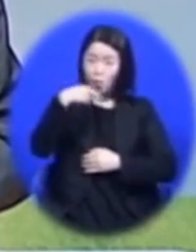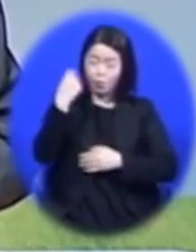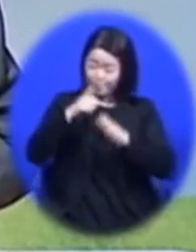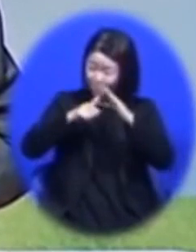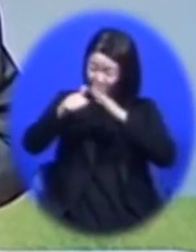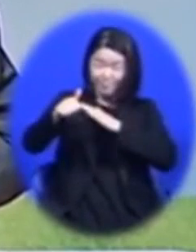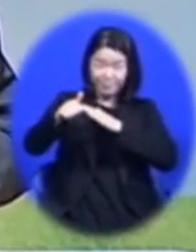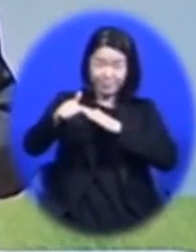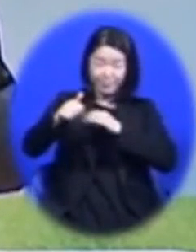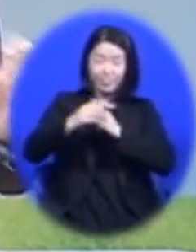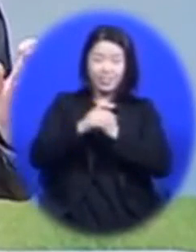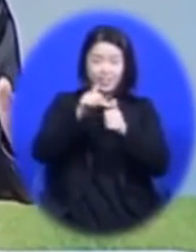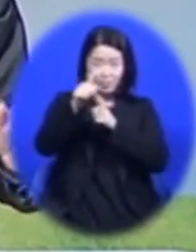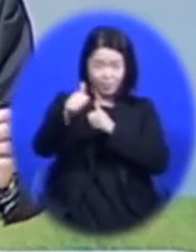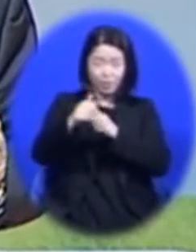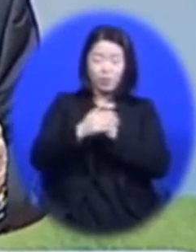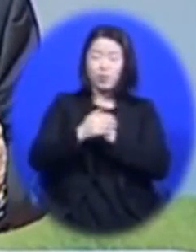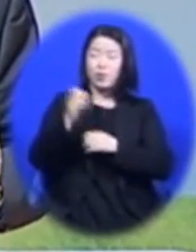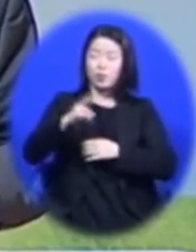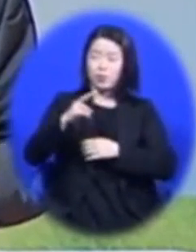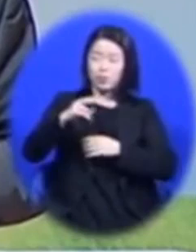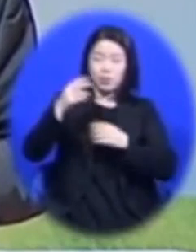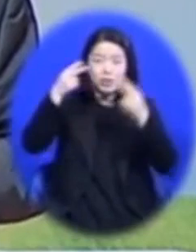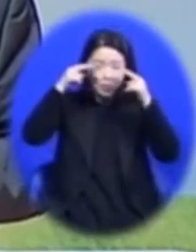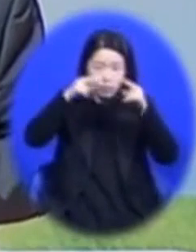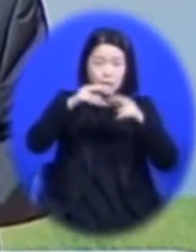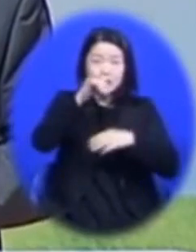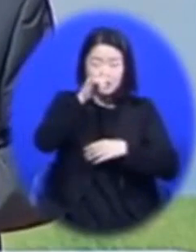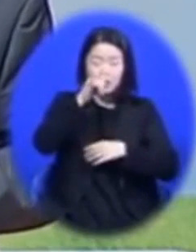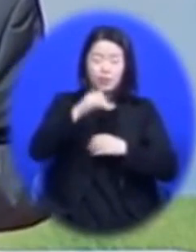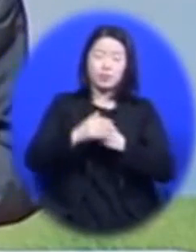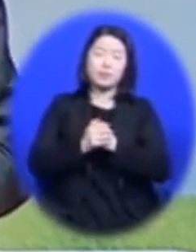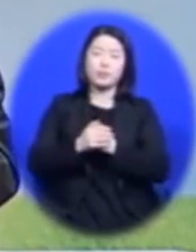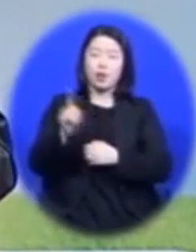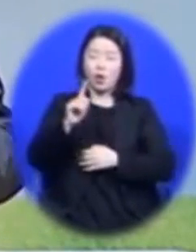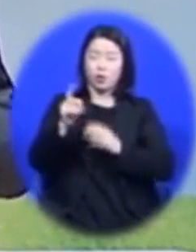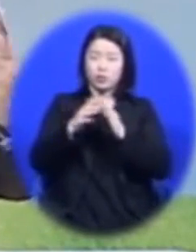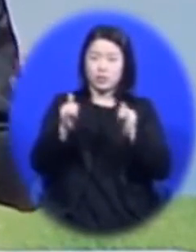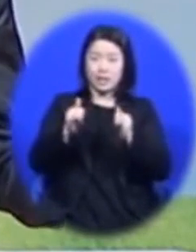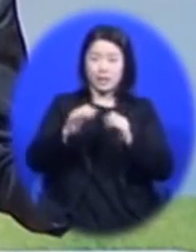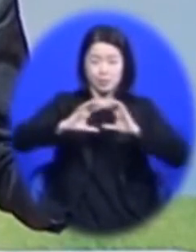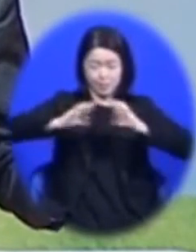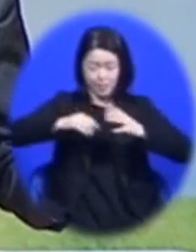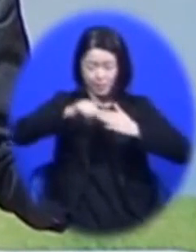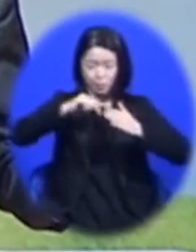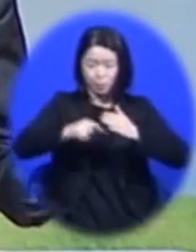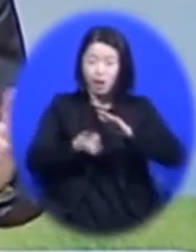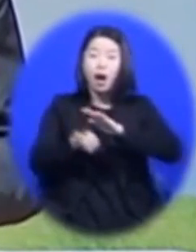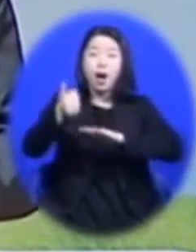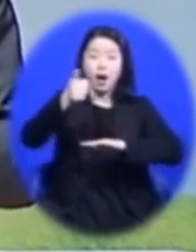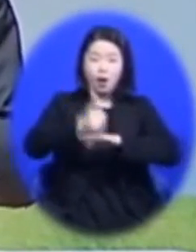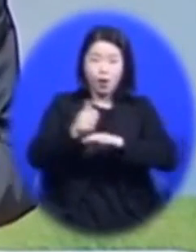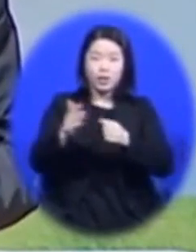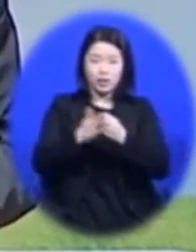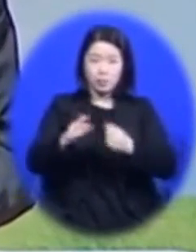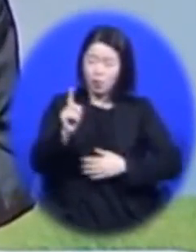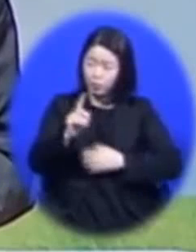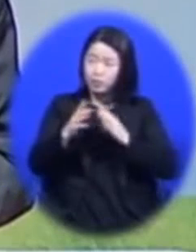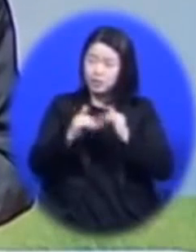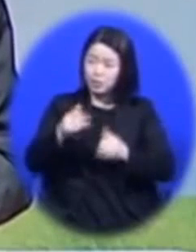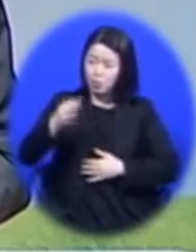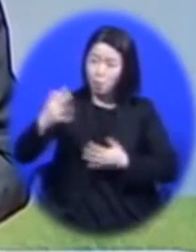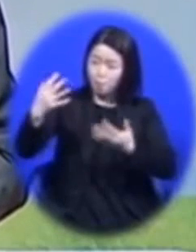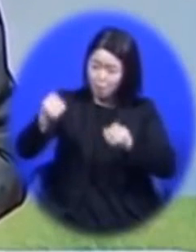잘나서 사람들의 주목을 받는 사람도 있습니다. 어떤 사람은 세상에서 성공해서, 어떤 사람은 돈을 많이